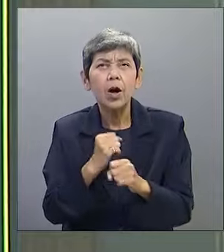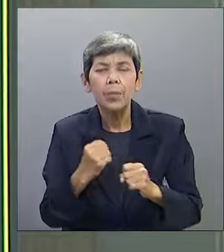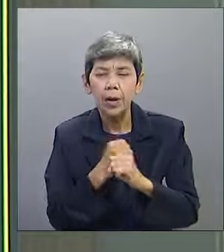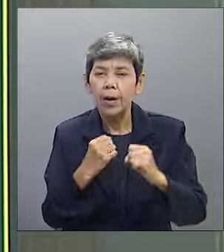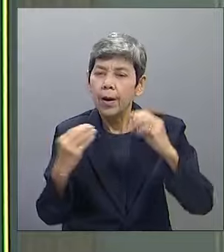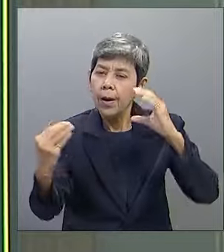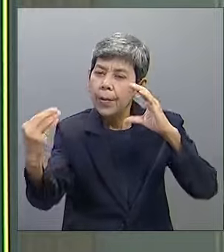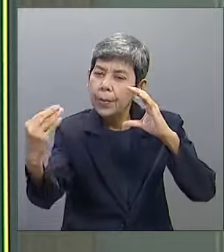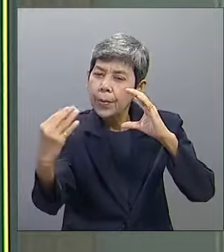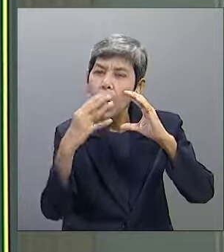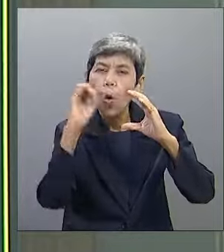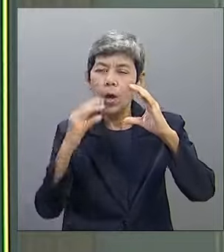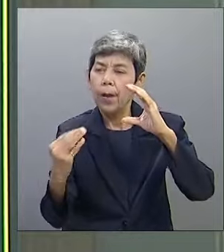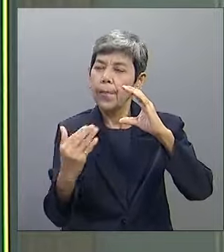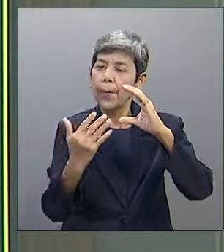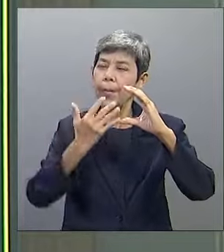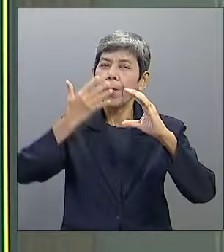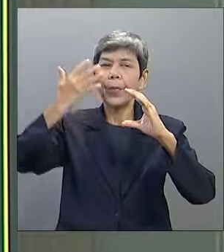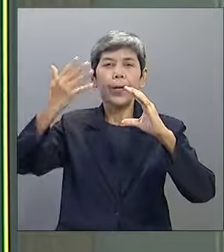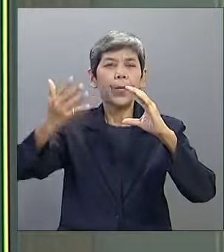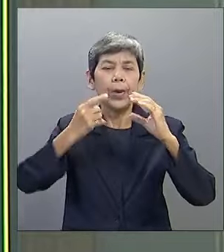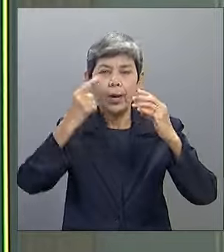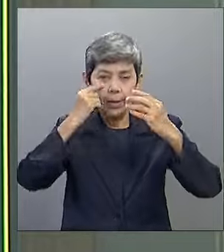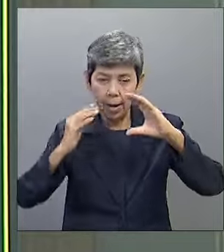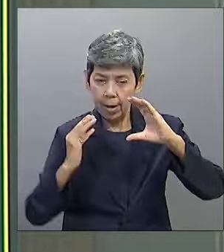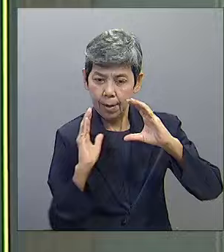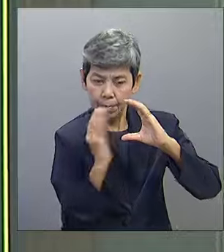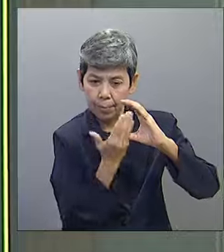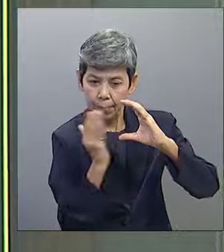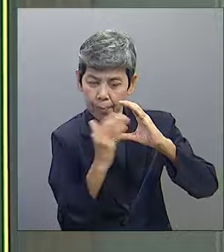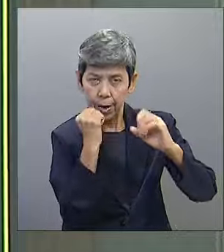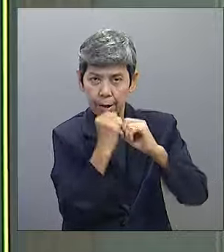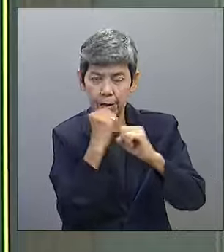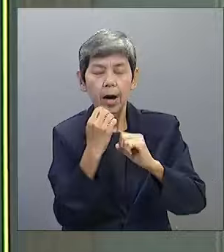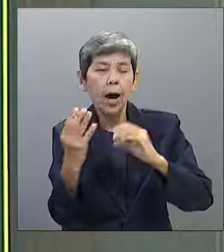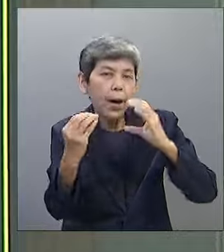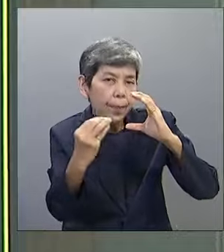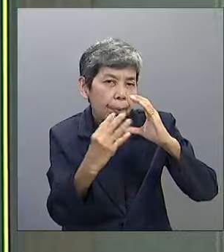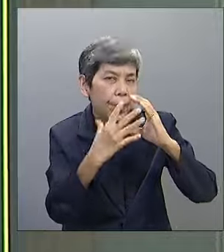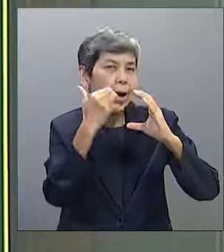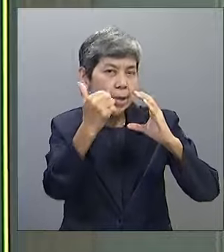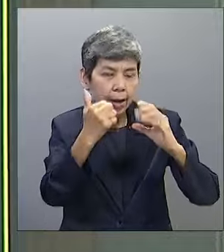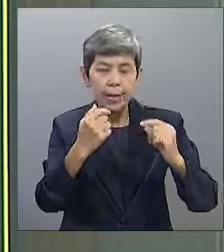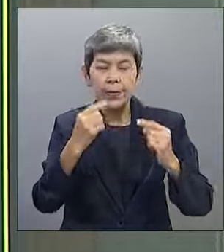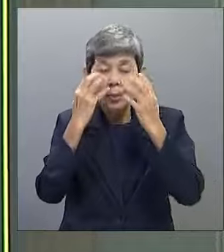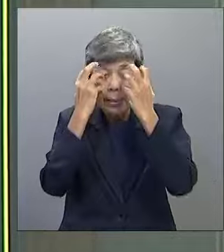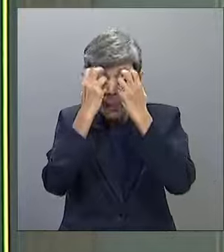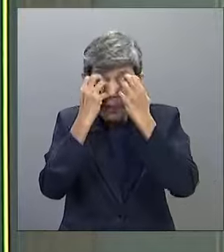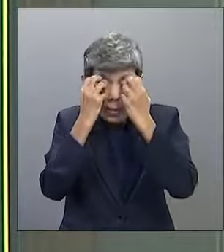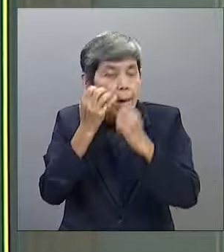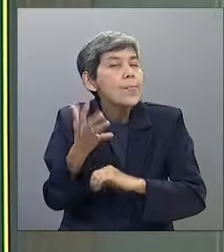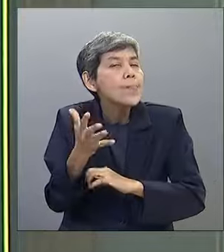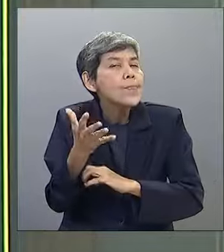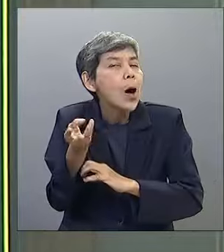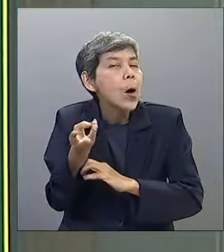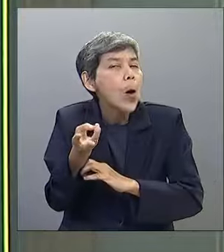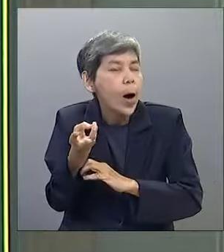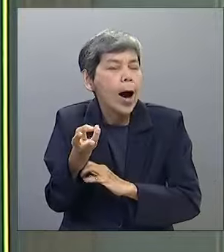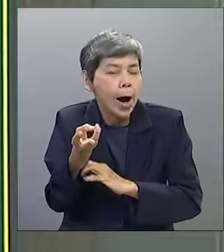ได้เยอะหน่อยก็จะทำให้กระจกตาเราเนี่ยได้รับออกซิเจนระหว่างวันบ้างก็จะทำให้อาการเคืองตาเนี่ยน้อยกว่านะครับเพราะฉ